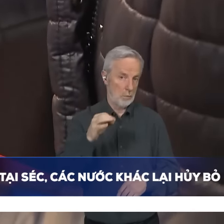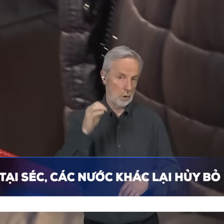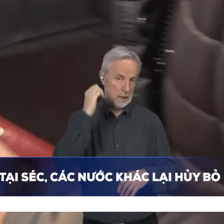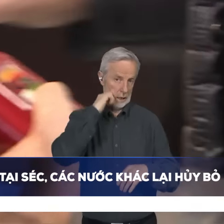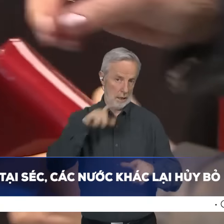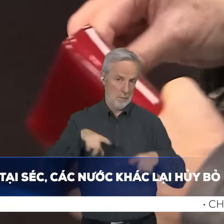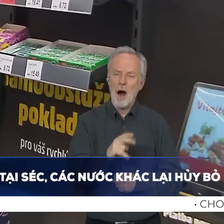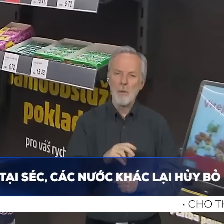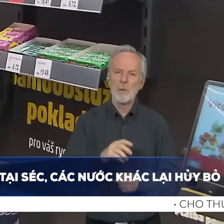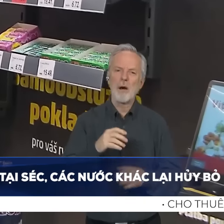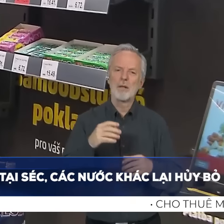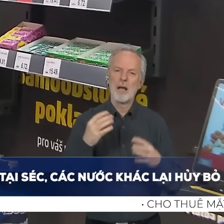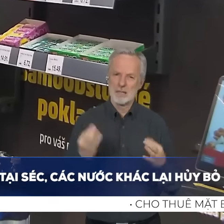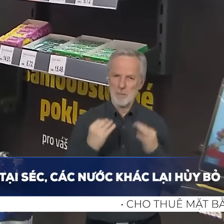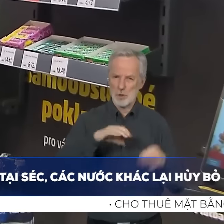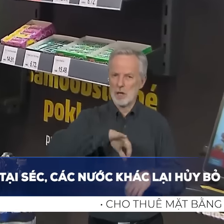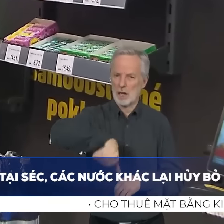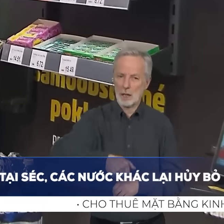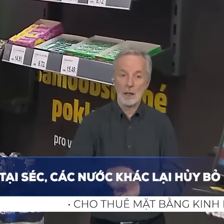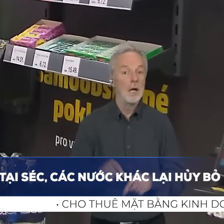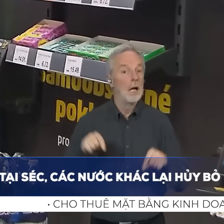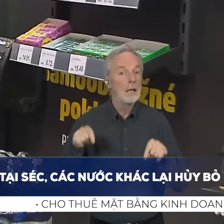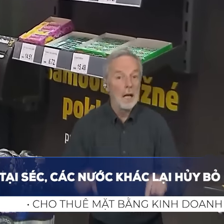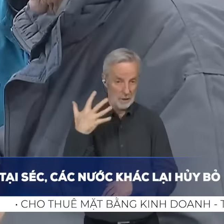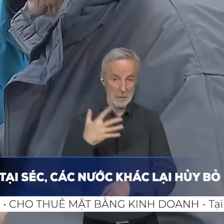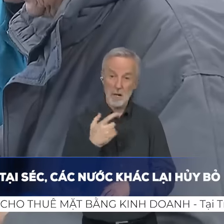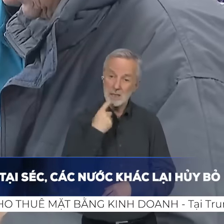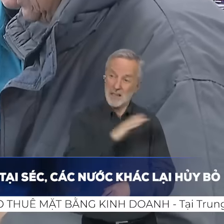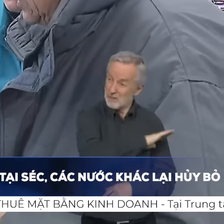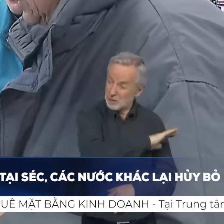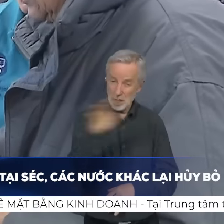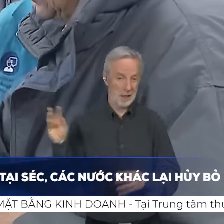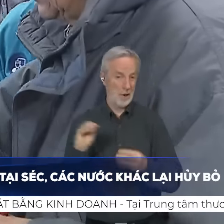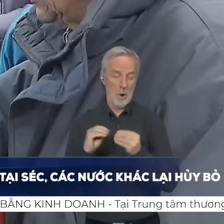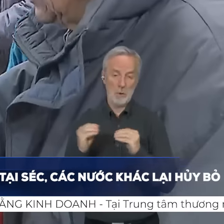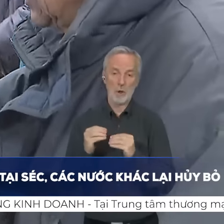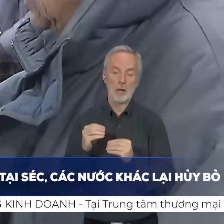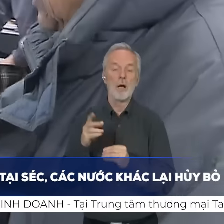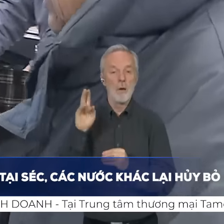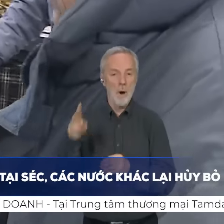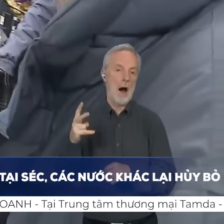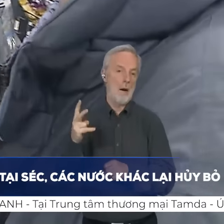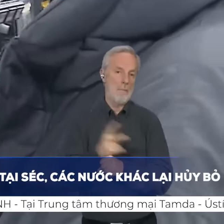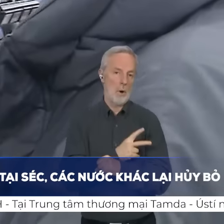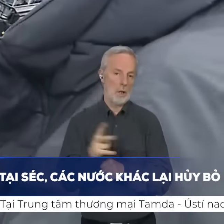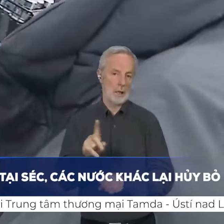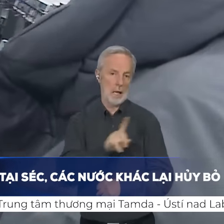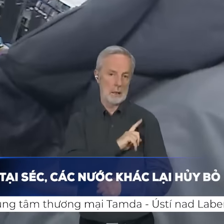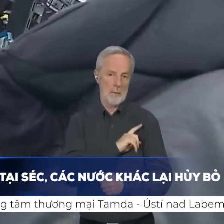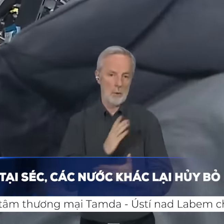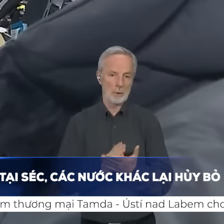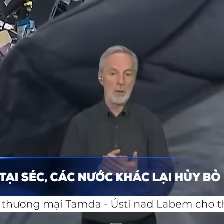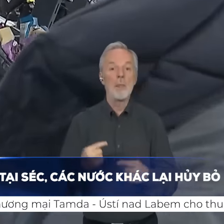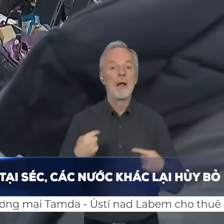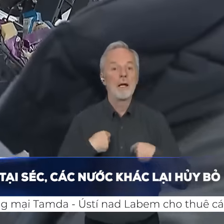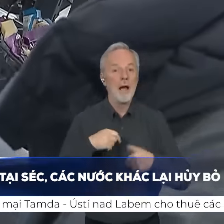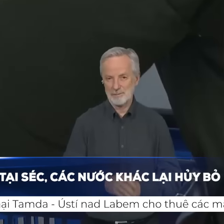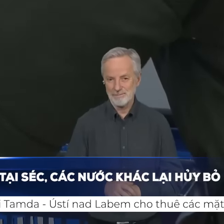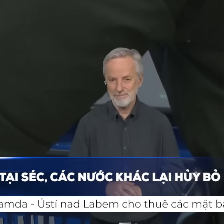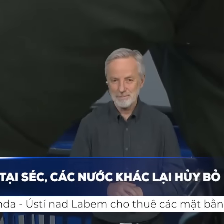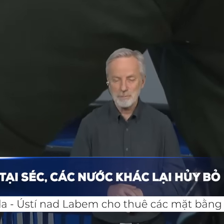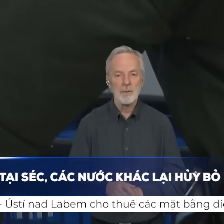muốn lắp đặt ở tất cả các cửa hàng đến cuối năm 2025. Và ngày càng có nhiều người Séc sử dụng thường xuyên cách thanh toán này. Trong khi tại Séc, hình thức